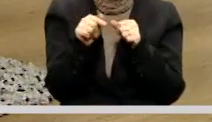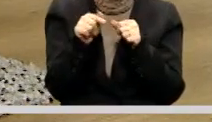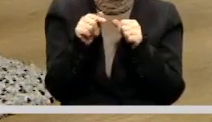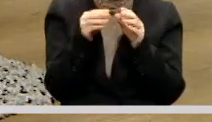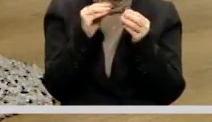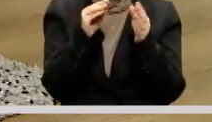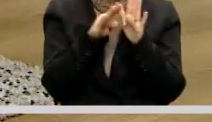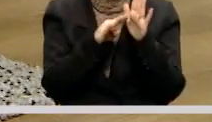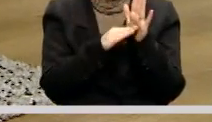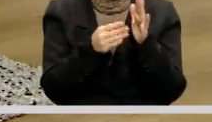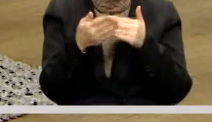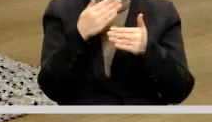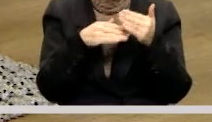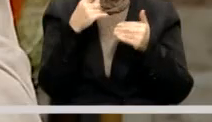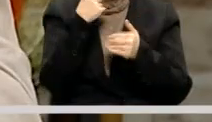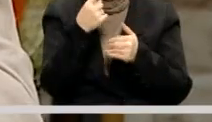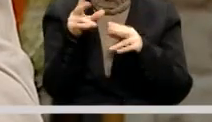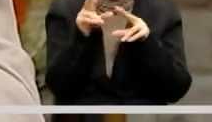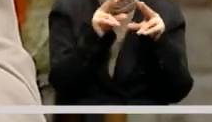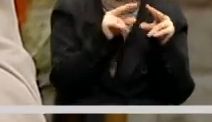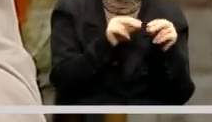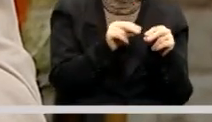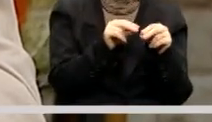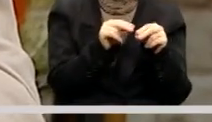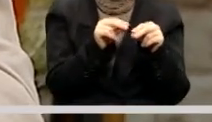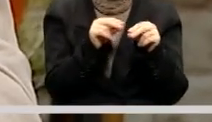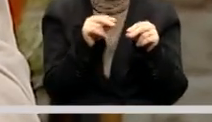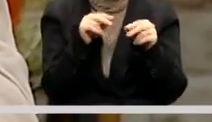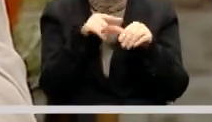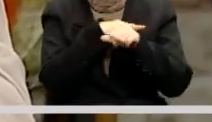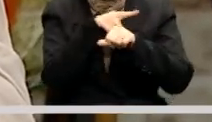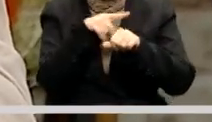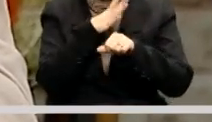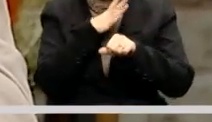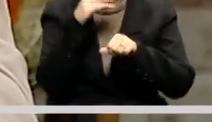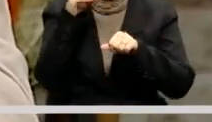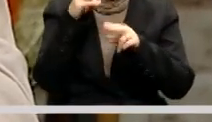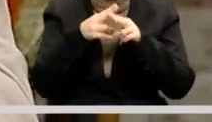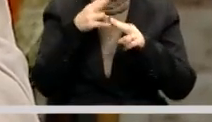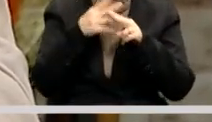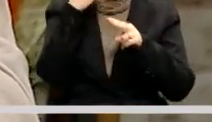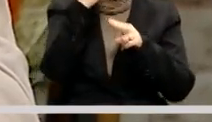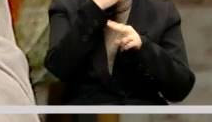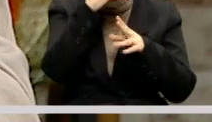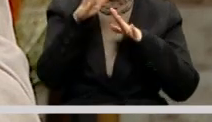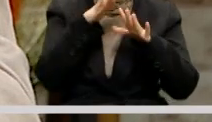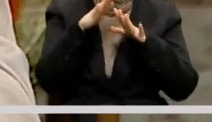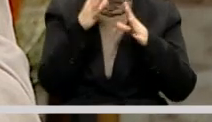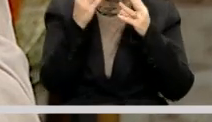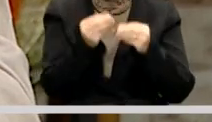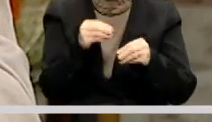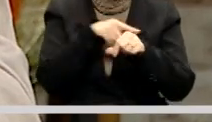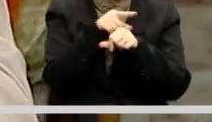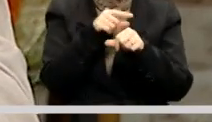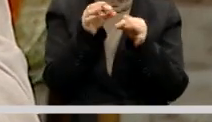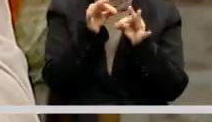programın başında bahsetmiştik, uykunun evreleri var. Hızlı göz hareketlerinin olduğu evrede kişinin uyanması dediğimiz, halk arasında